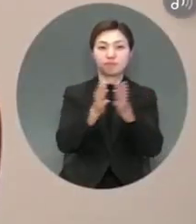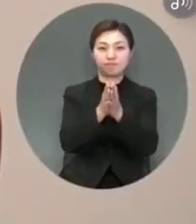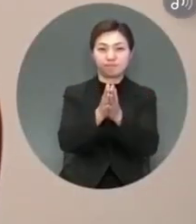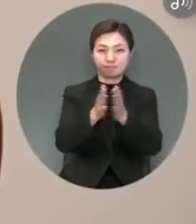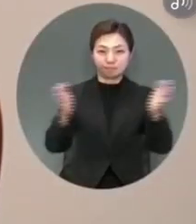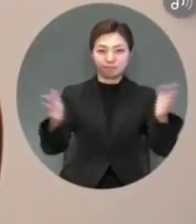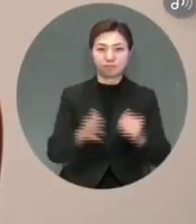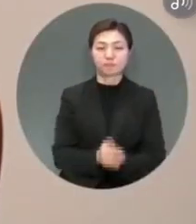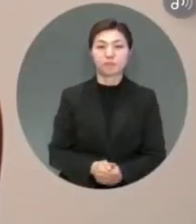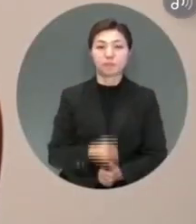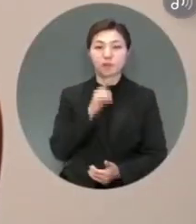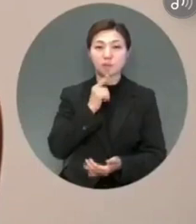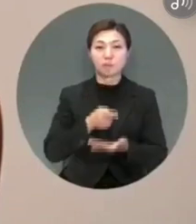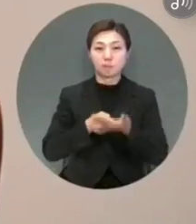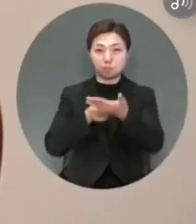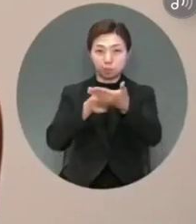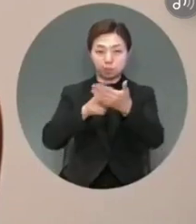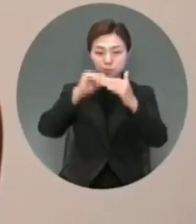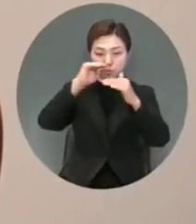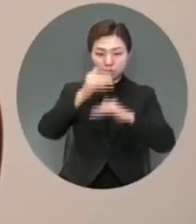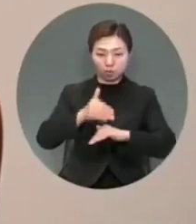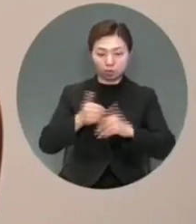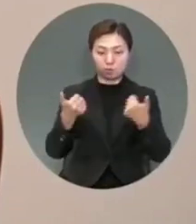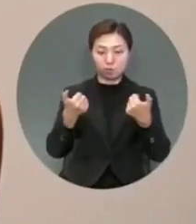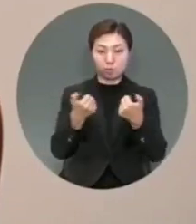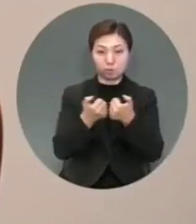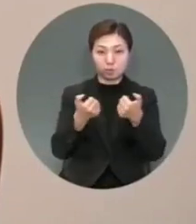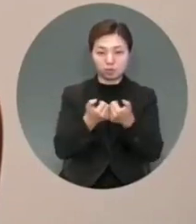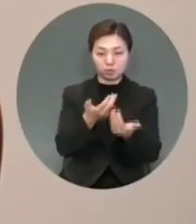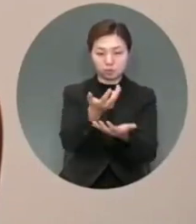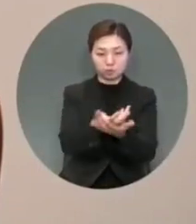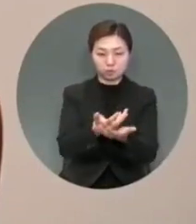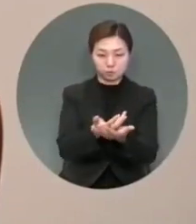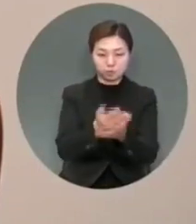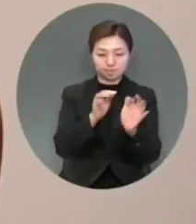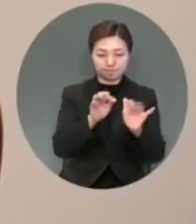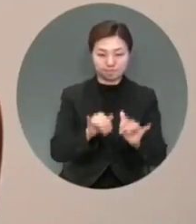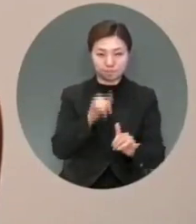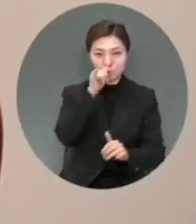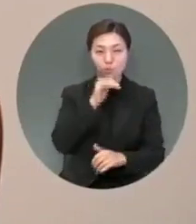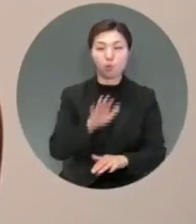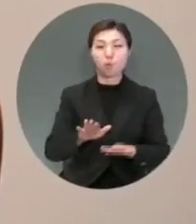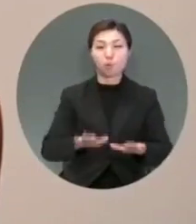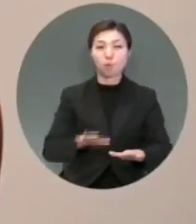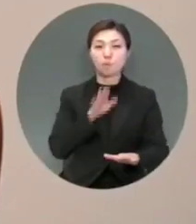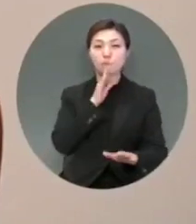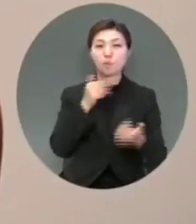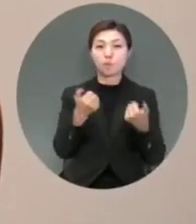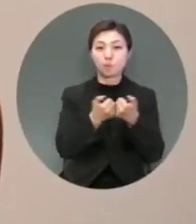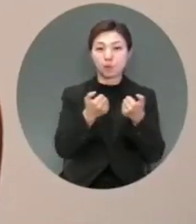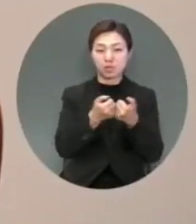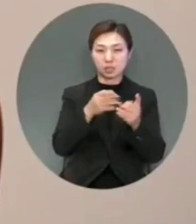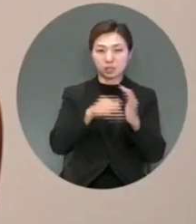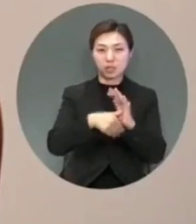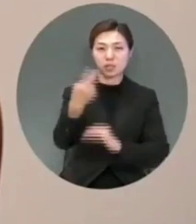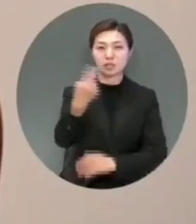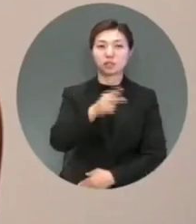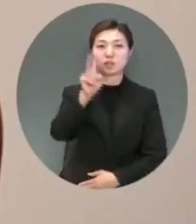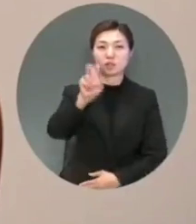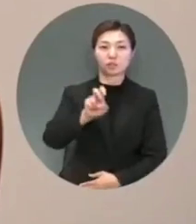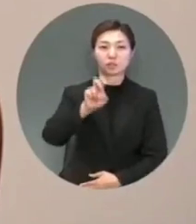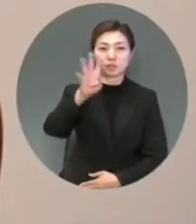보고사항은 회의록에 게재토록 하겠습니다. 오늘 본회의에서는